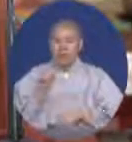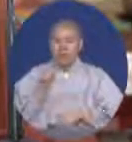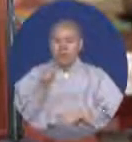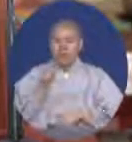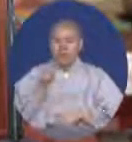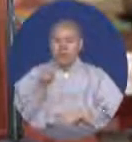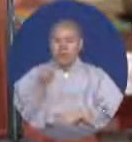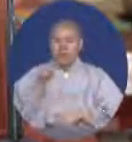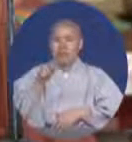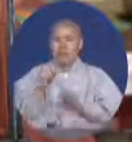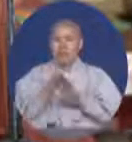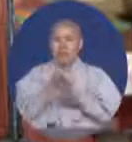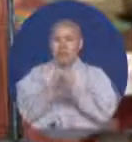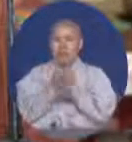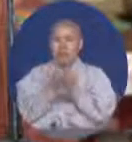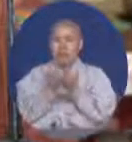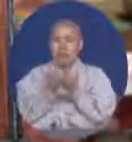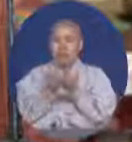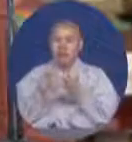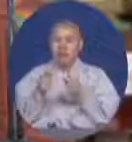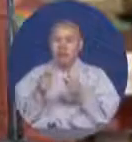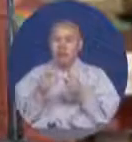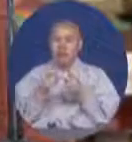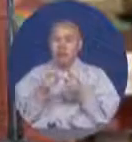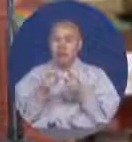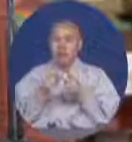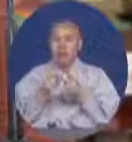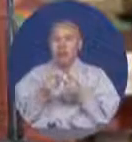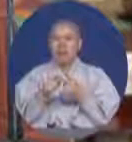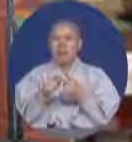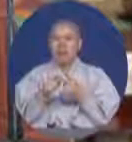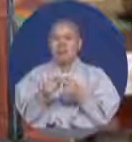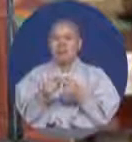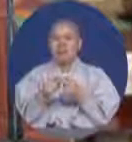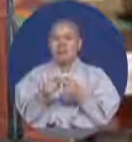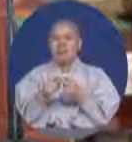화엄경 제2권에 나오는 말씀인데요.